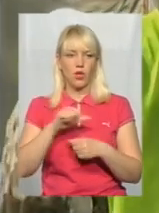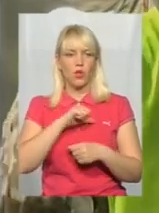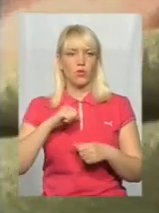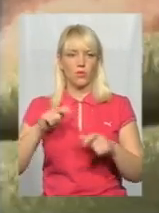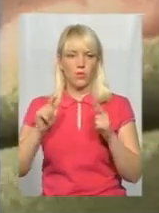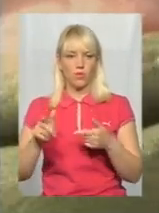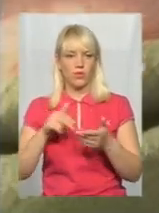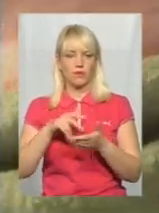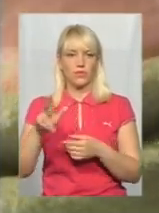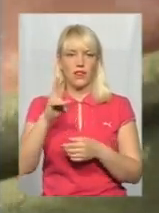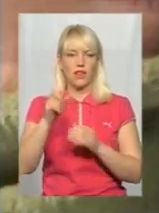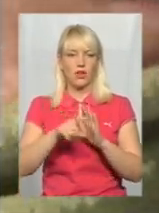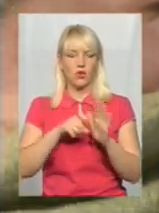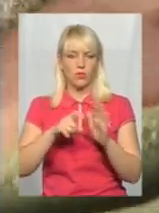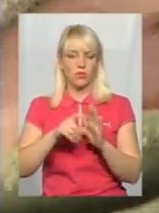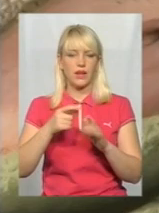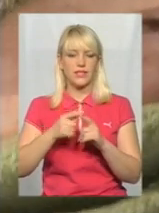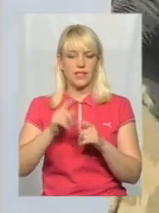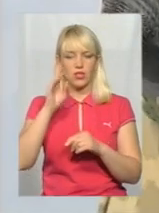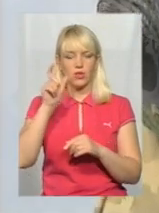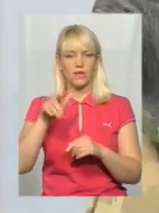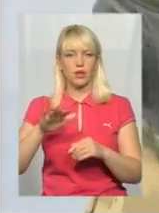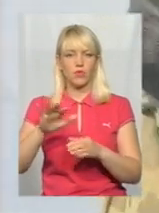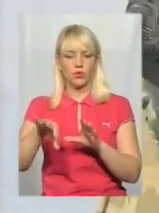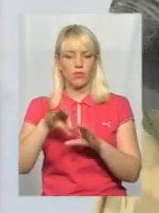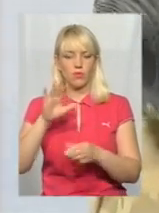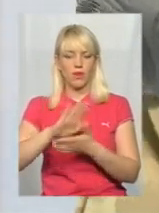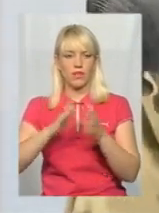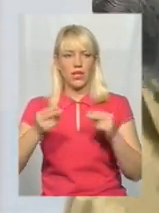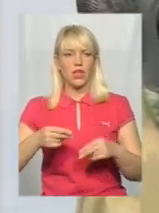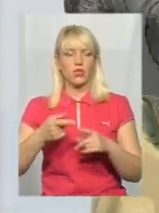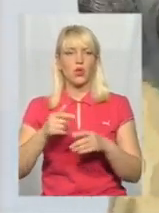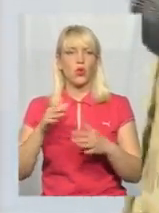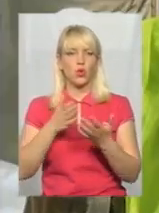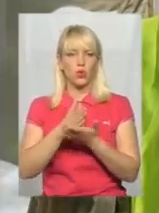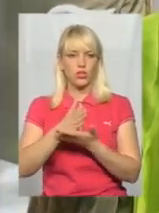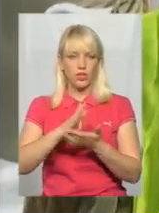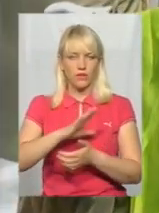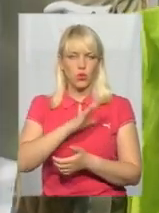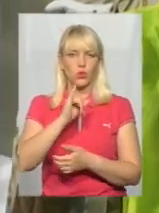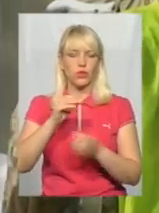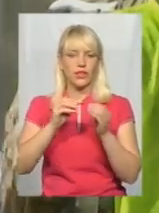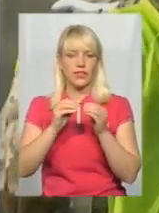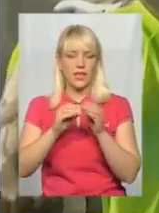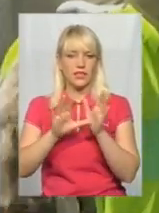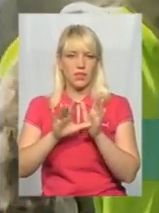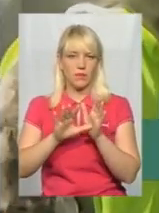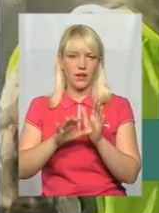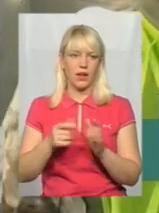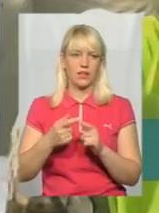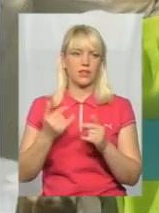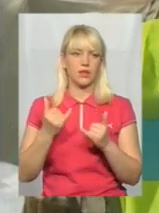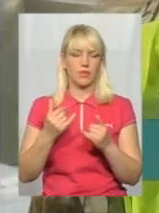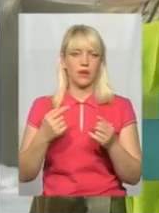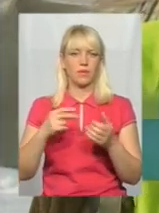цей чоловік. Потім обрав службу за контрактом. Служив у 10-й гірсько-штурмовій бригаді. Тепер планує долучитись до лав сил спеціальних операцій.